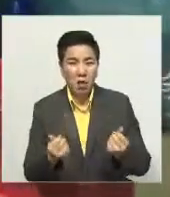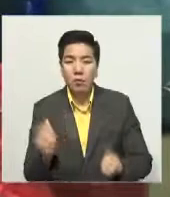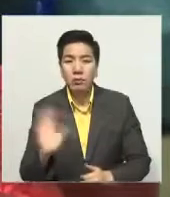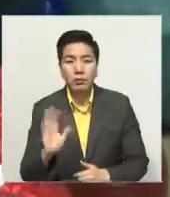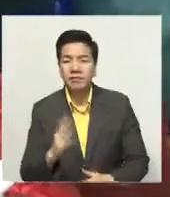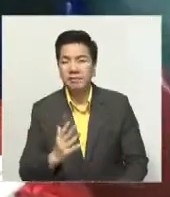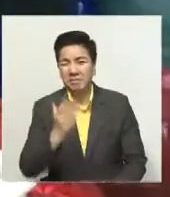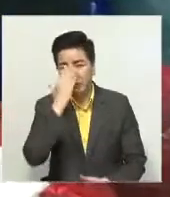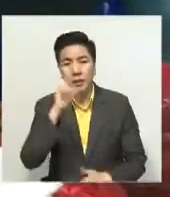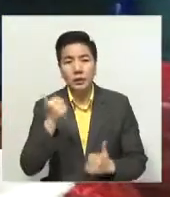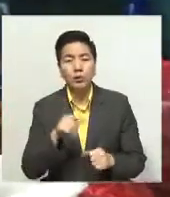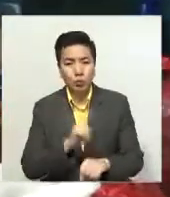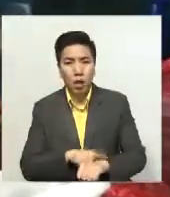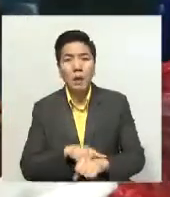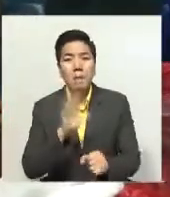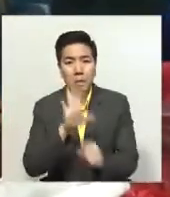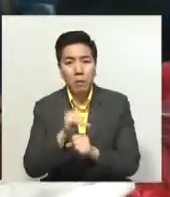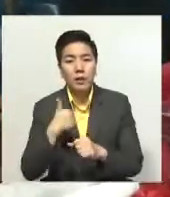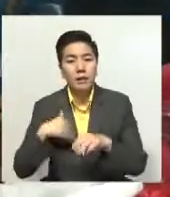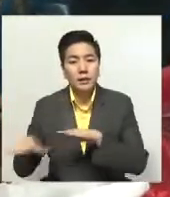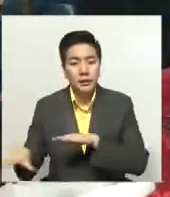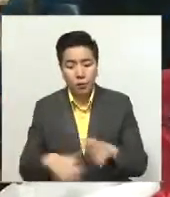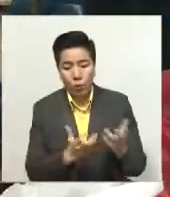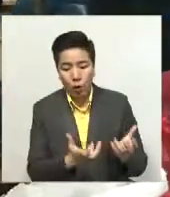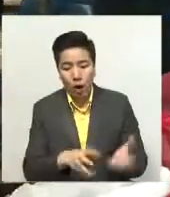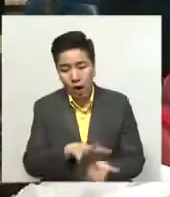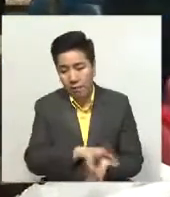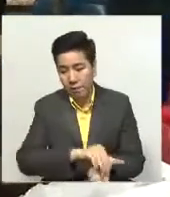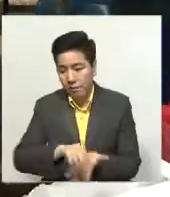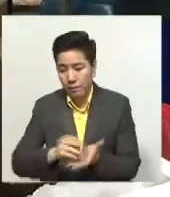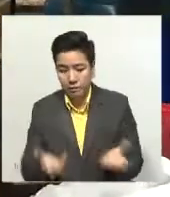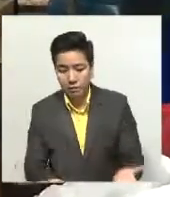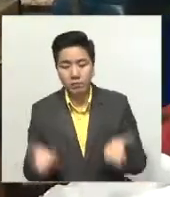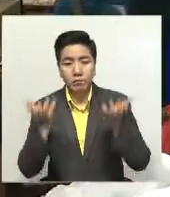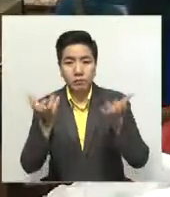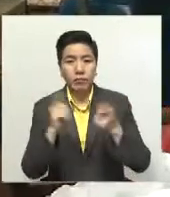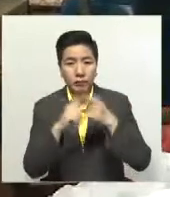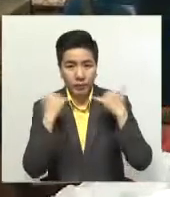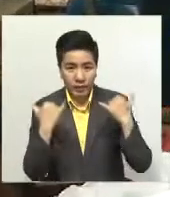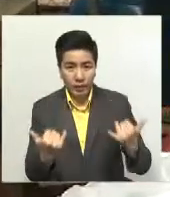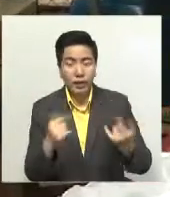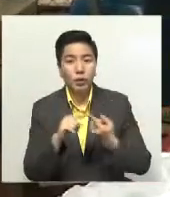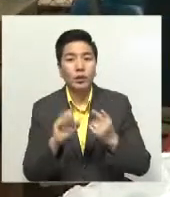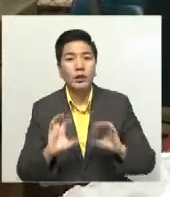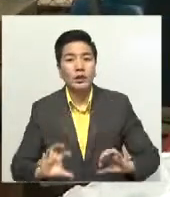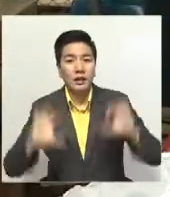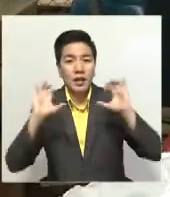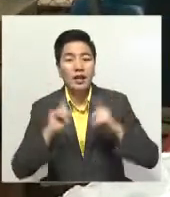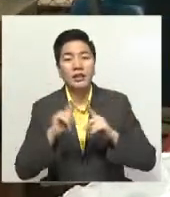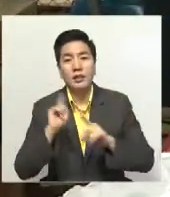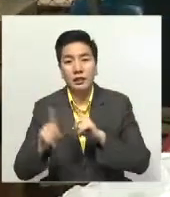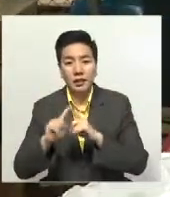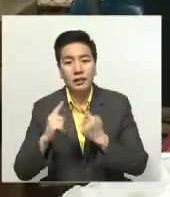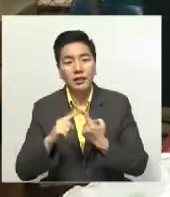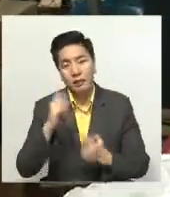แล้วก็ฉับพลันนะคะยังพอมีเวลาในการเตรียมของแล้วก็เก็บของขึ้นที่สูงค่ะโดยทางส่วนราชการในจังหวัดนะคะ